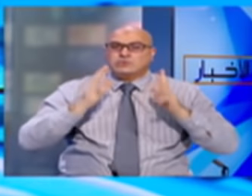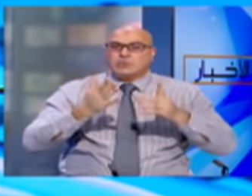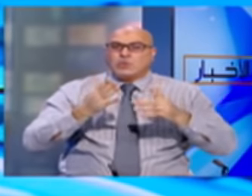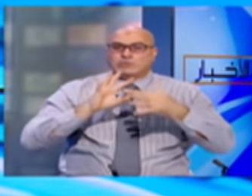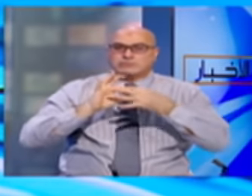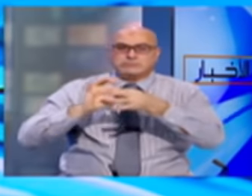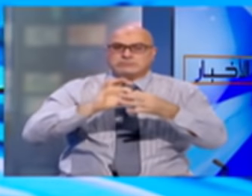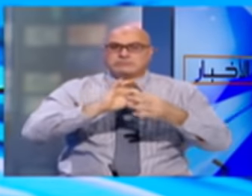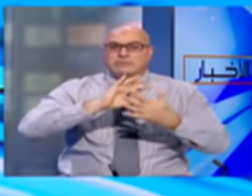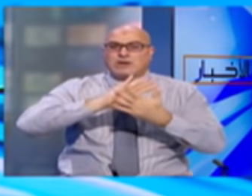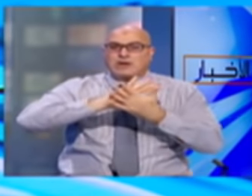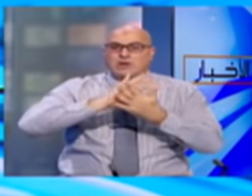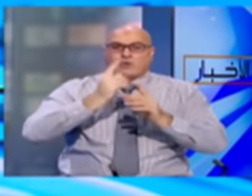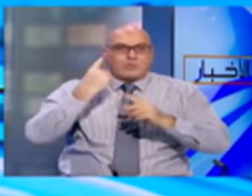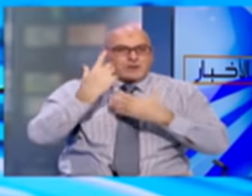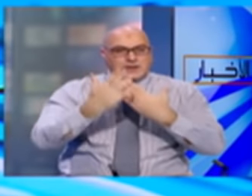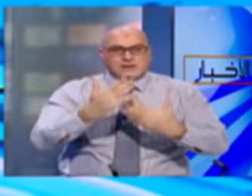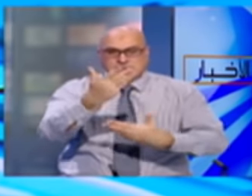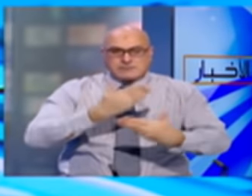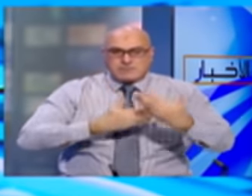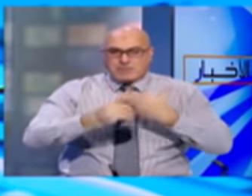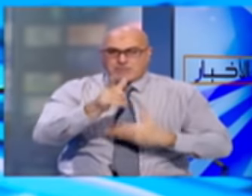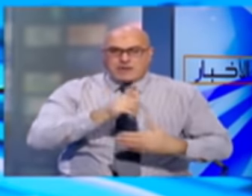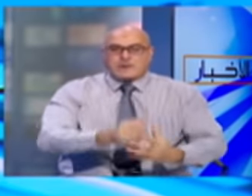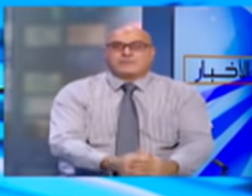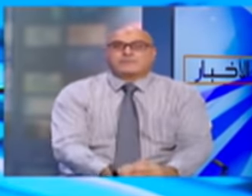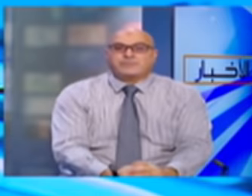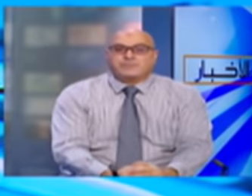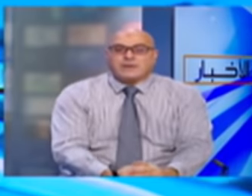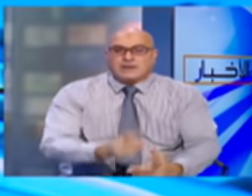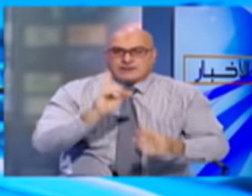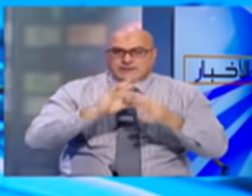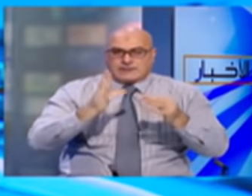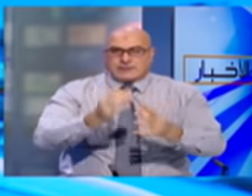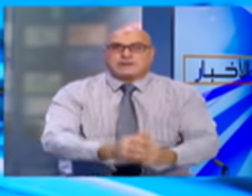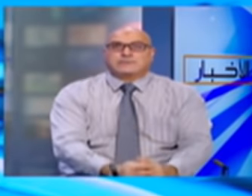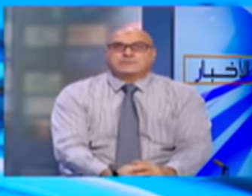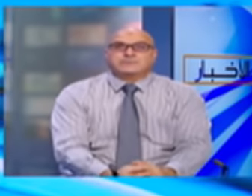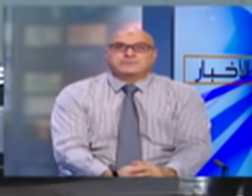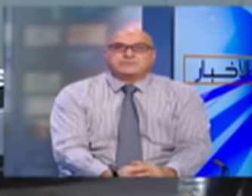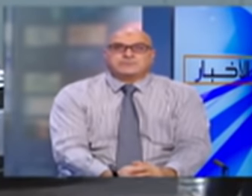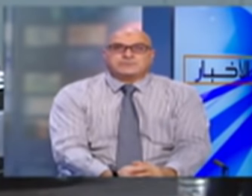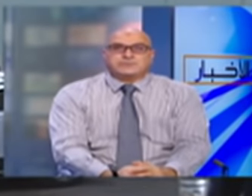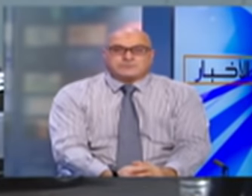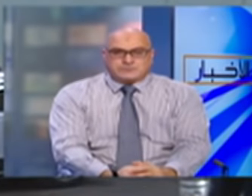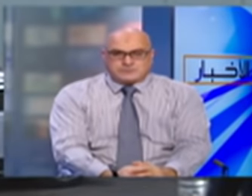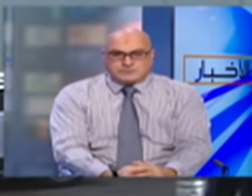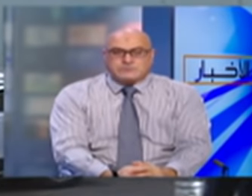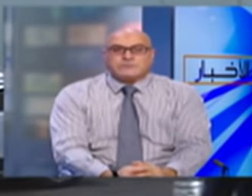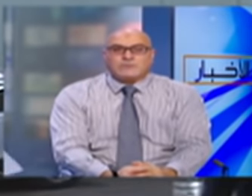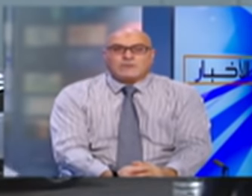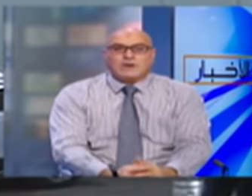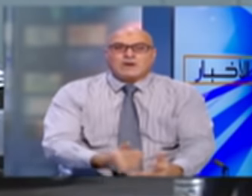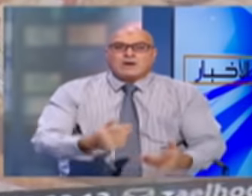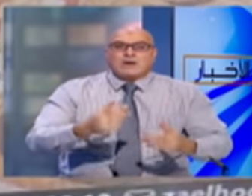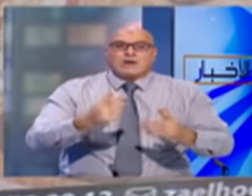الأخوة والاحترام المتبادل. عبد الوهاب دحماني. تستقبل زاوية